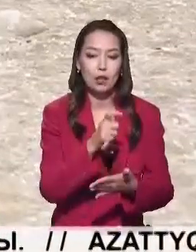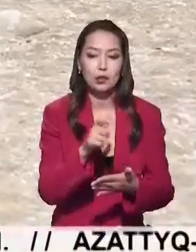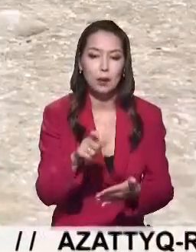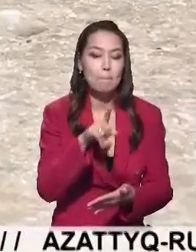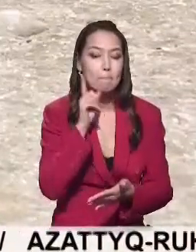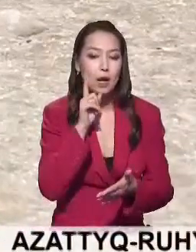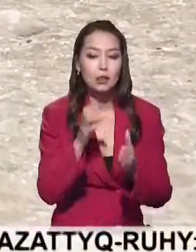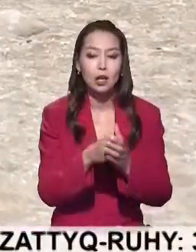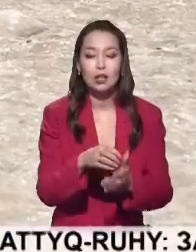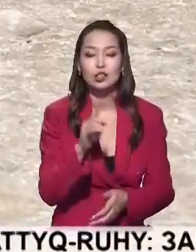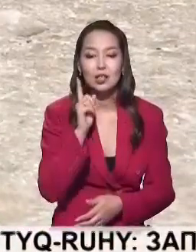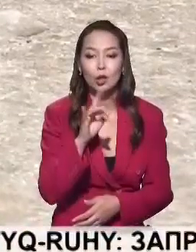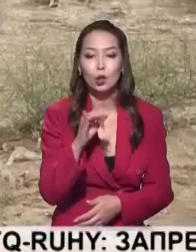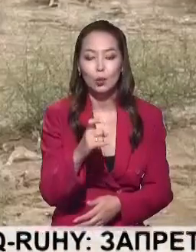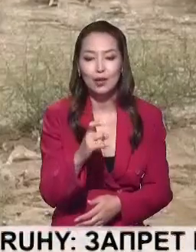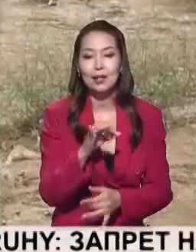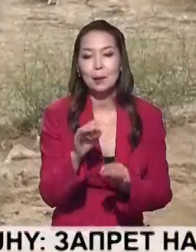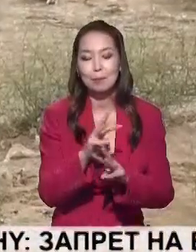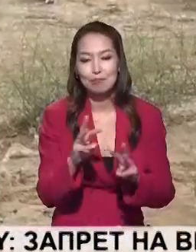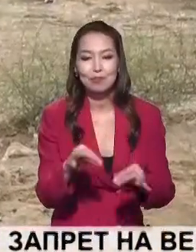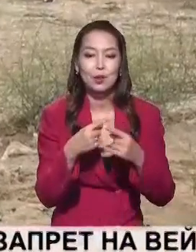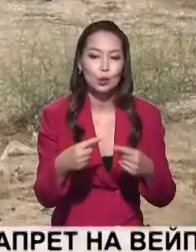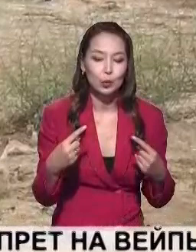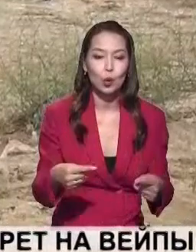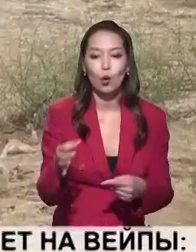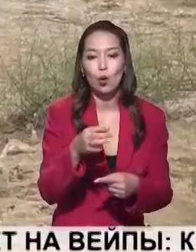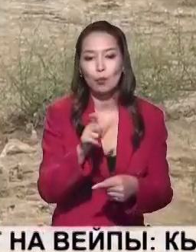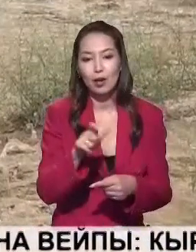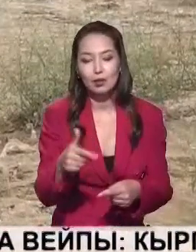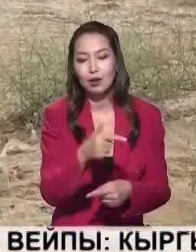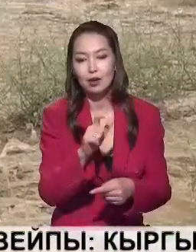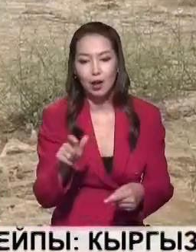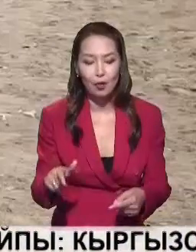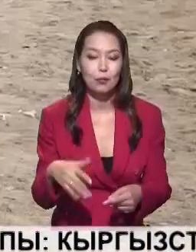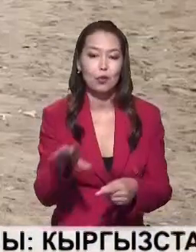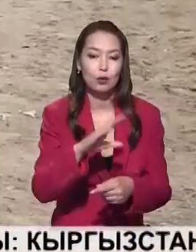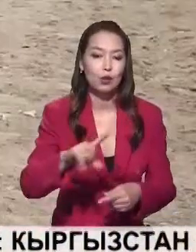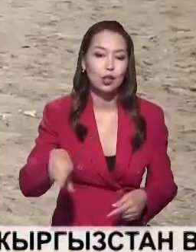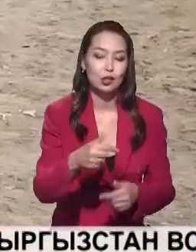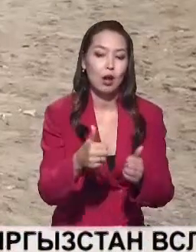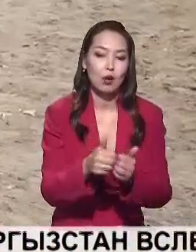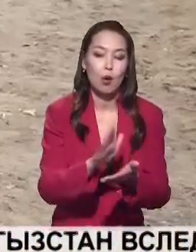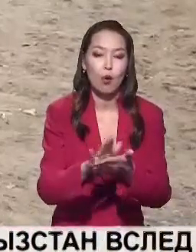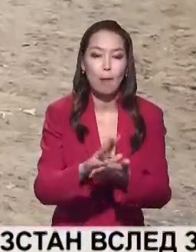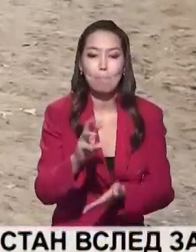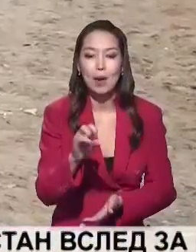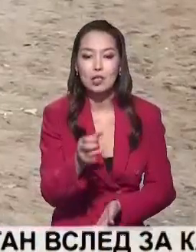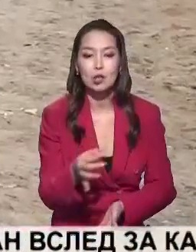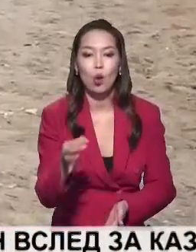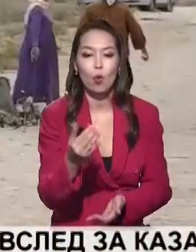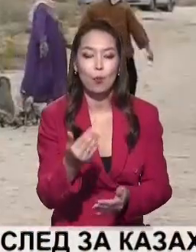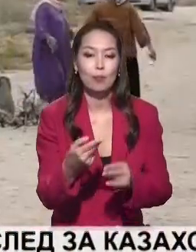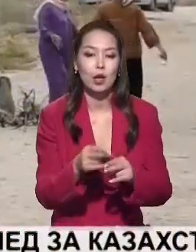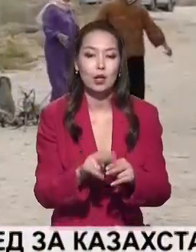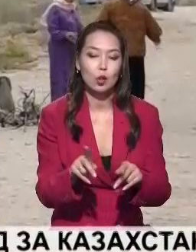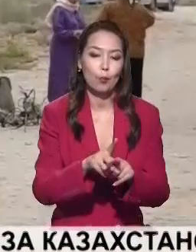молодежного крыла «Жастар-Ухы», чиновникам и другим неравнодушным горожанам на набережной в селе Кендерли Мангыстауской области. Всего в акции чистоты